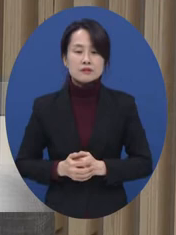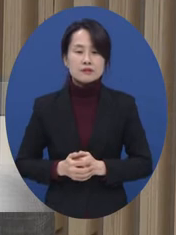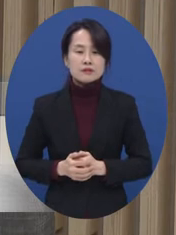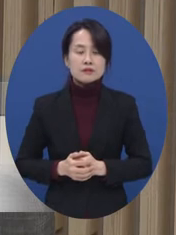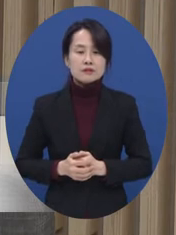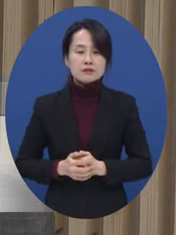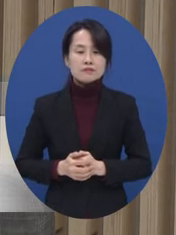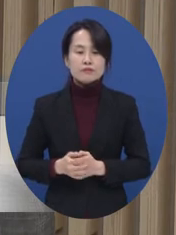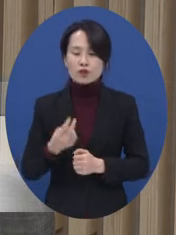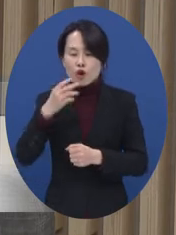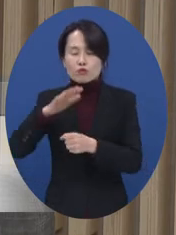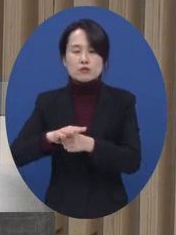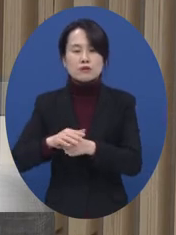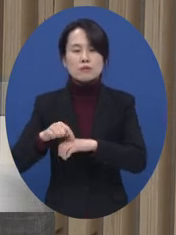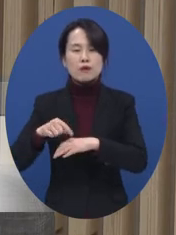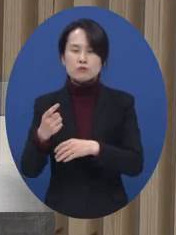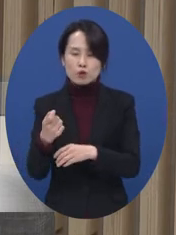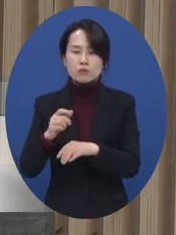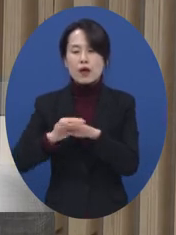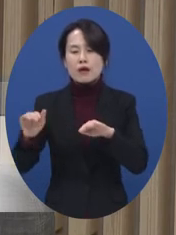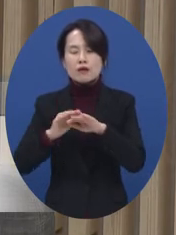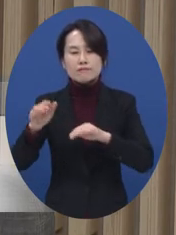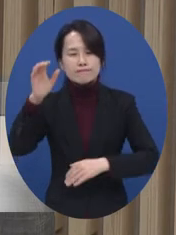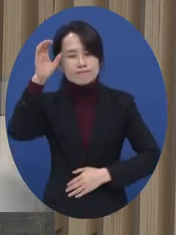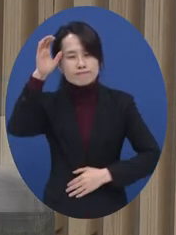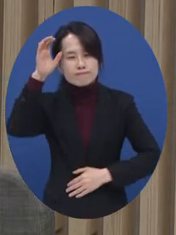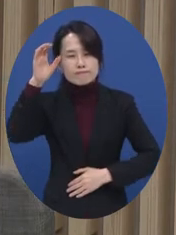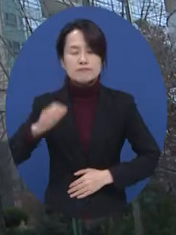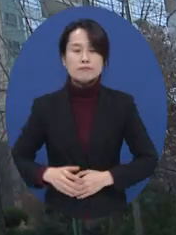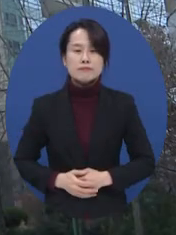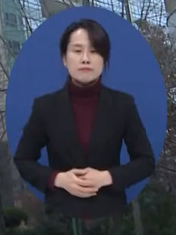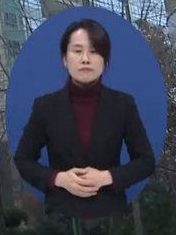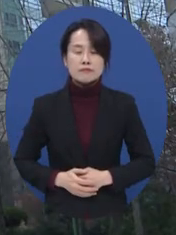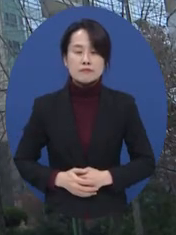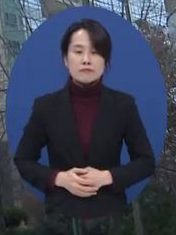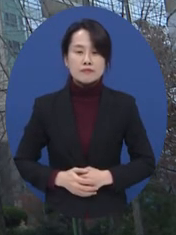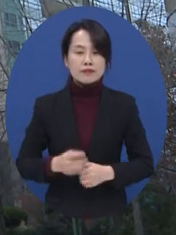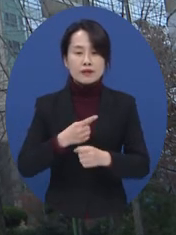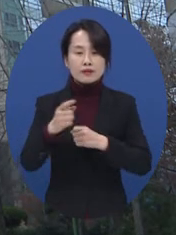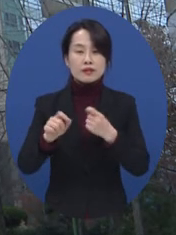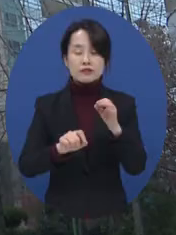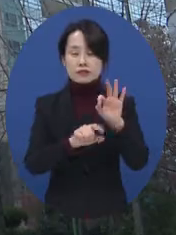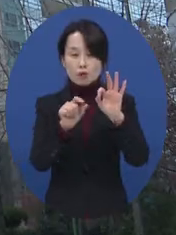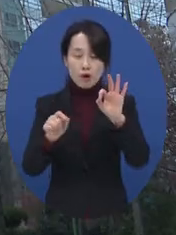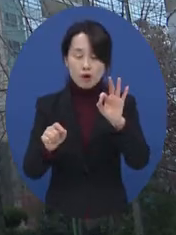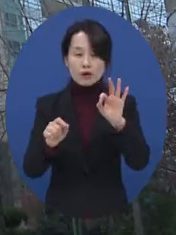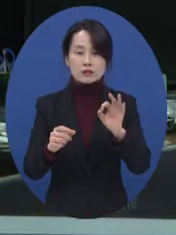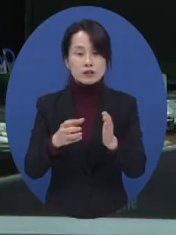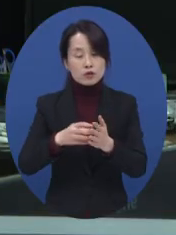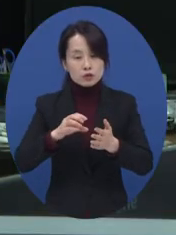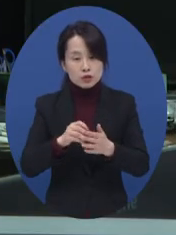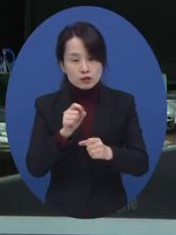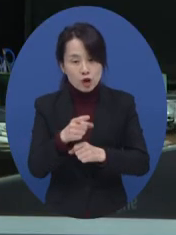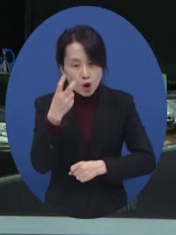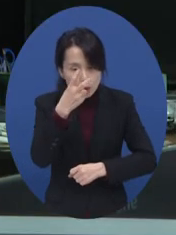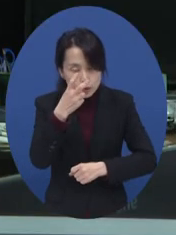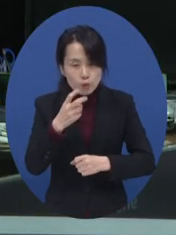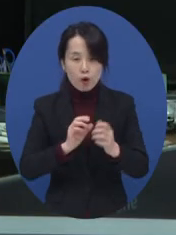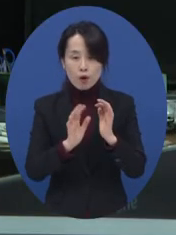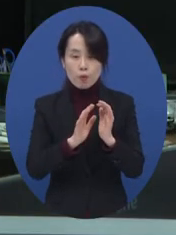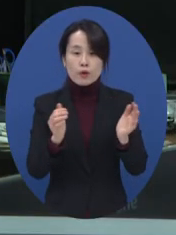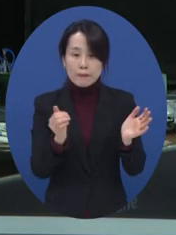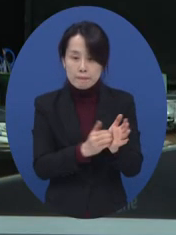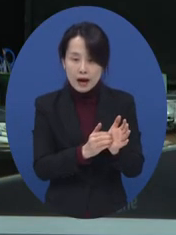보장 없이 어 우울했던 마음을 조금이라도 해소하게 쭉 일식의 합니다 도는 내년 10월까지 타당성 검토와 도 의회 의결을